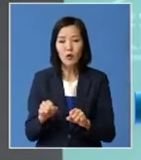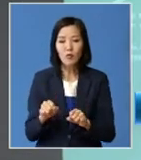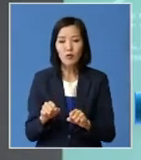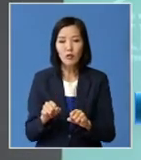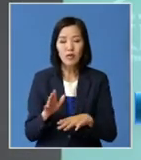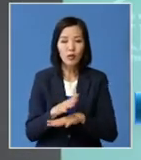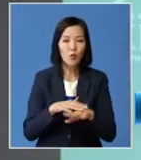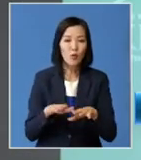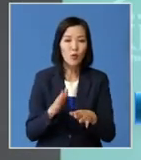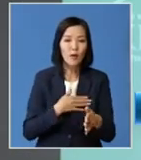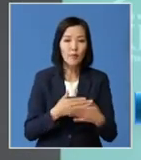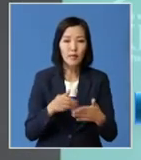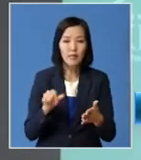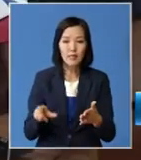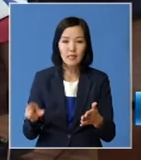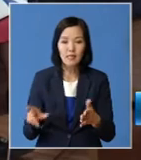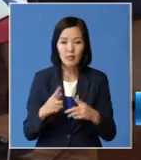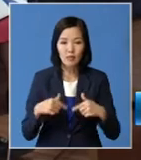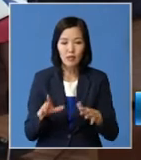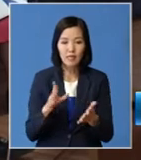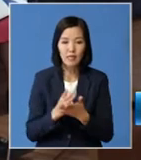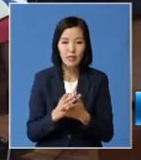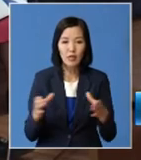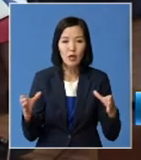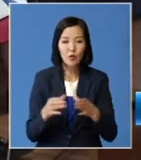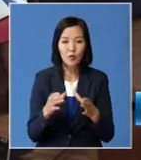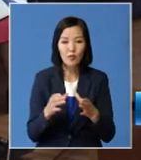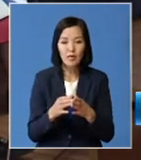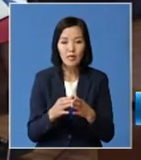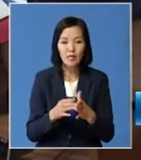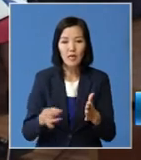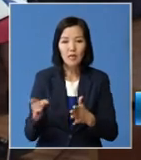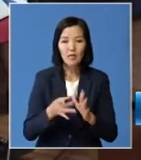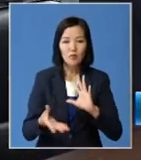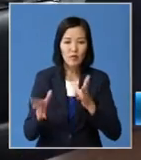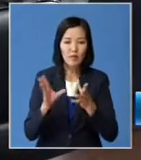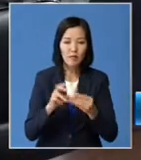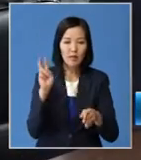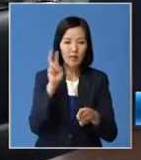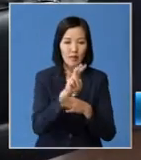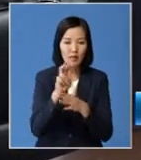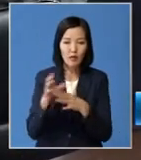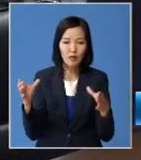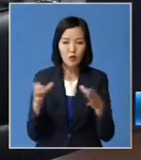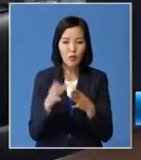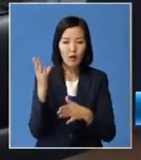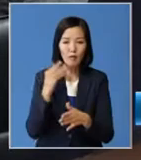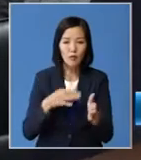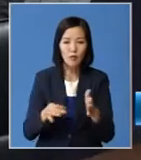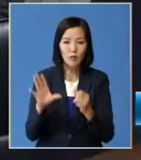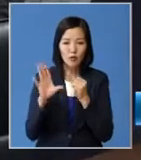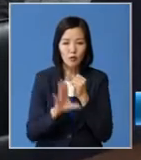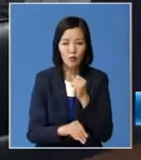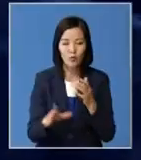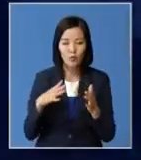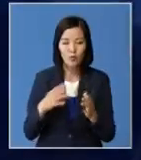жасақталған. Арасында сөз өтімді ел жұртқа танымал азаматтар да бар. Республиканың барлық аймағын аралап келген топ үшін Алматы облысы соңғы